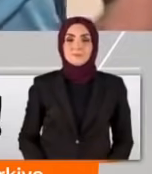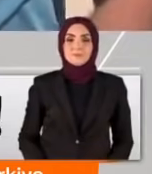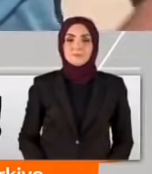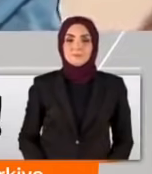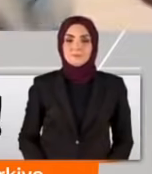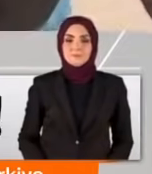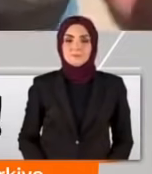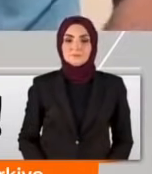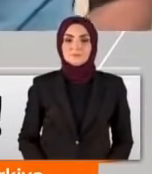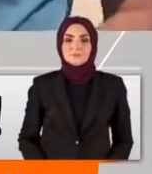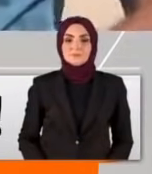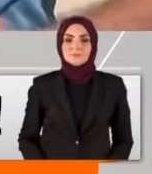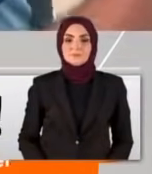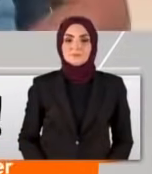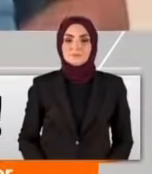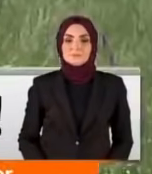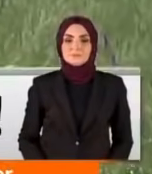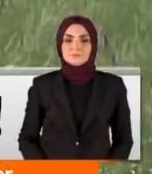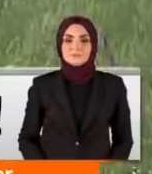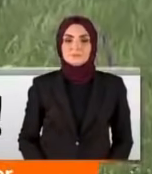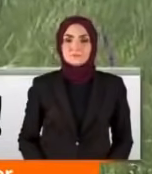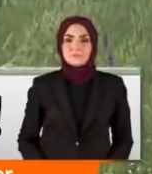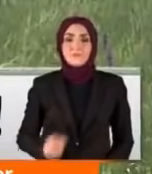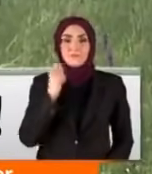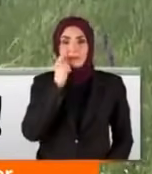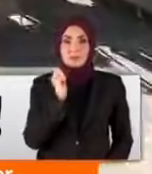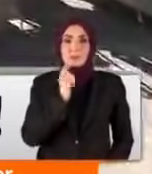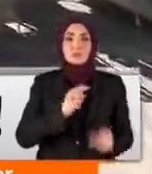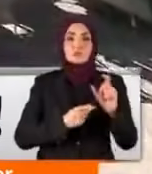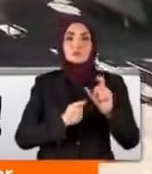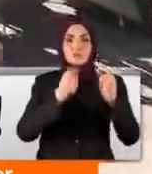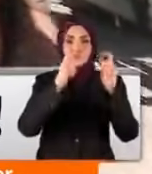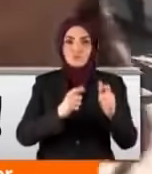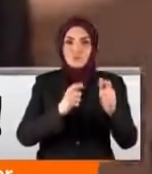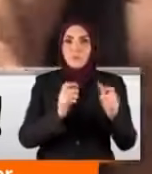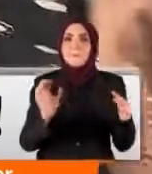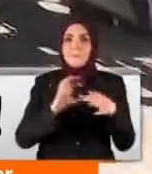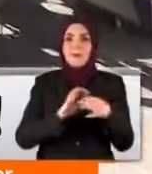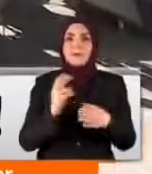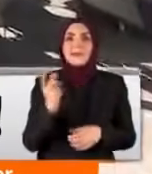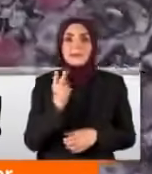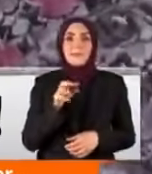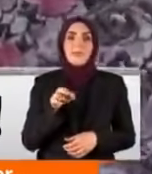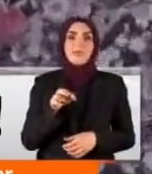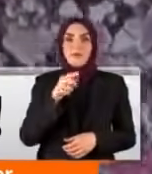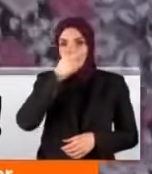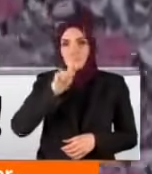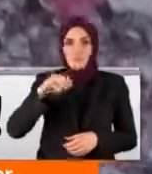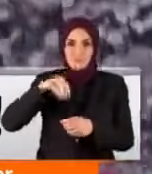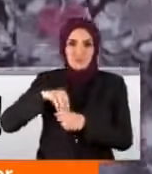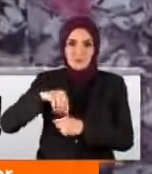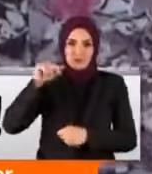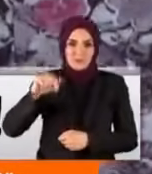suyu var dedi, elektriği var dedi, bize öyle sattı. Ankara'nın Çubuk ilçesine bağlı İkipınar Köyü'nde altyapı sorunundan dolayı